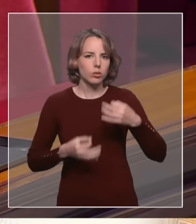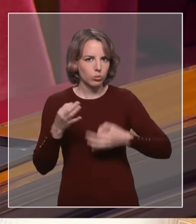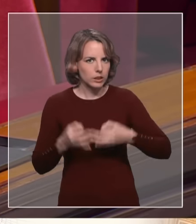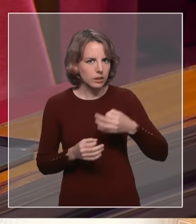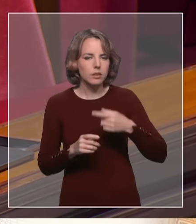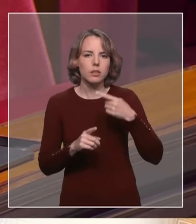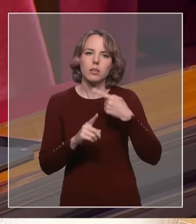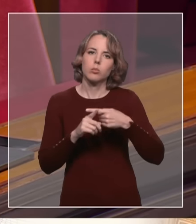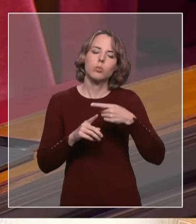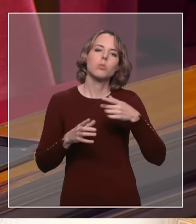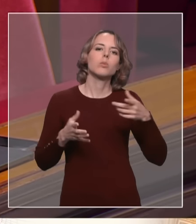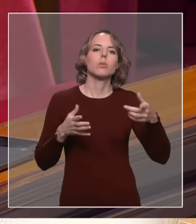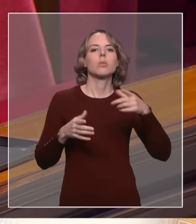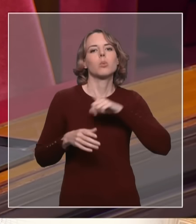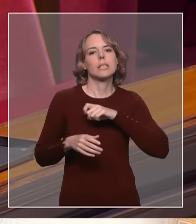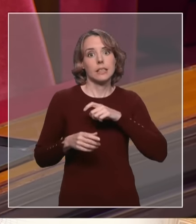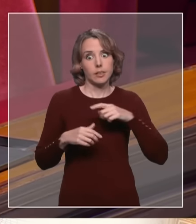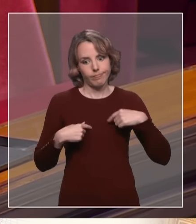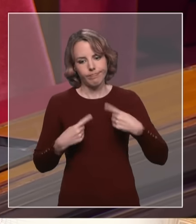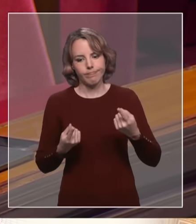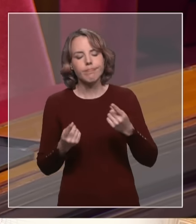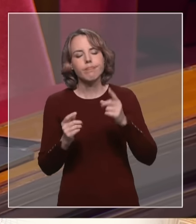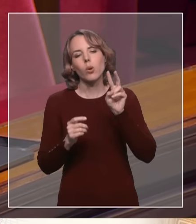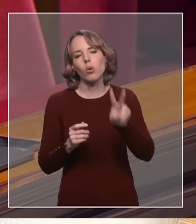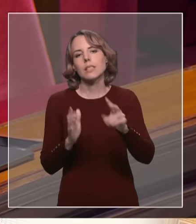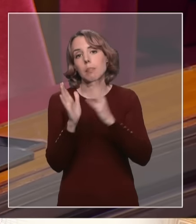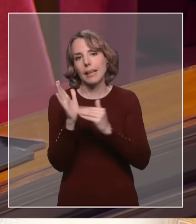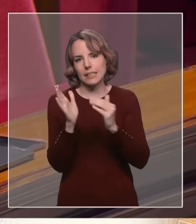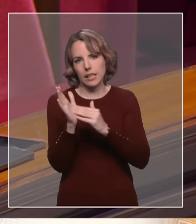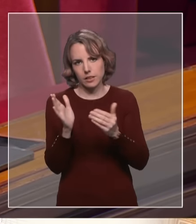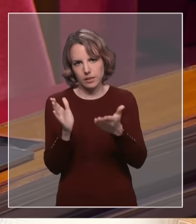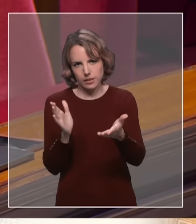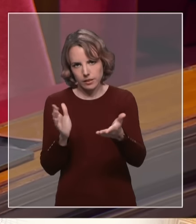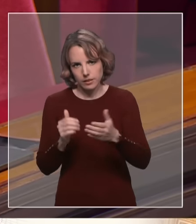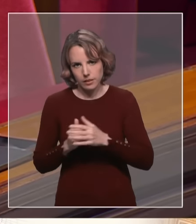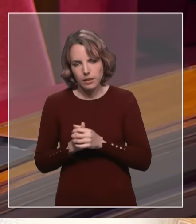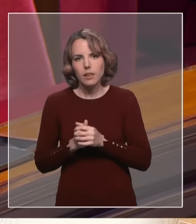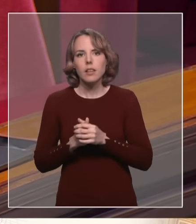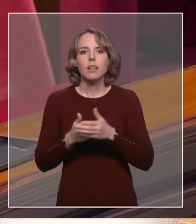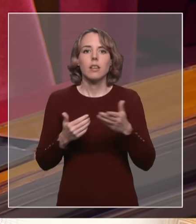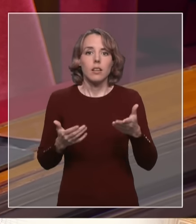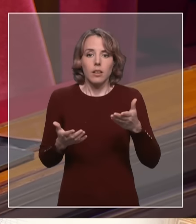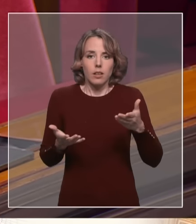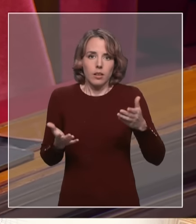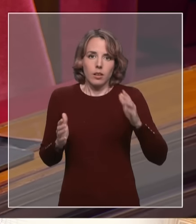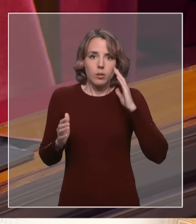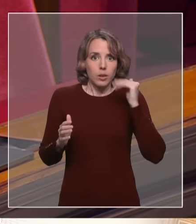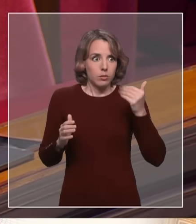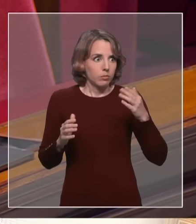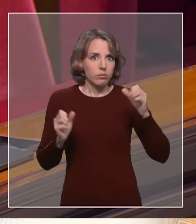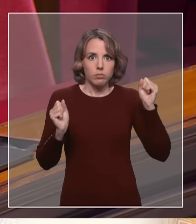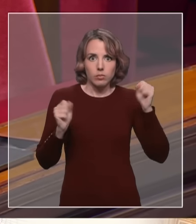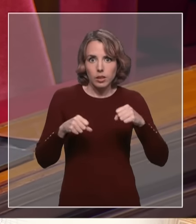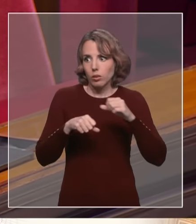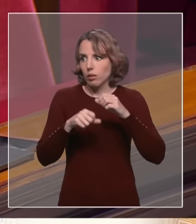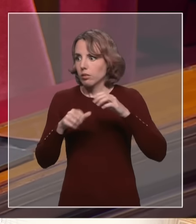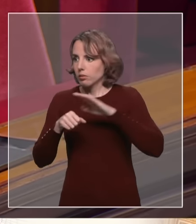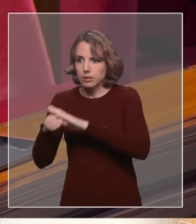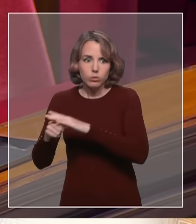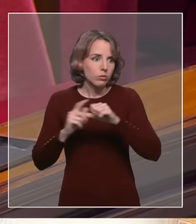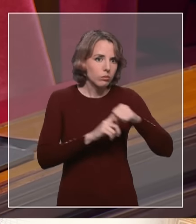à Marseille ce vendredi. Notre mobilisation doit être sans faille, ce n'est pas un sujet partisan, ce n'est pas un sujet idéologique.